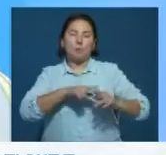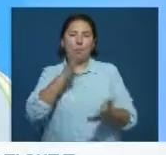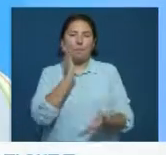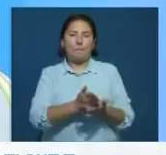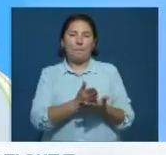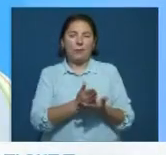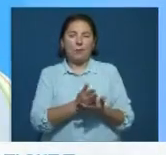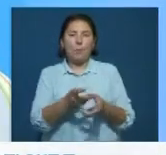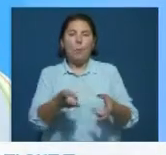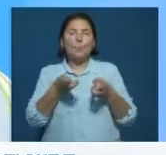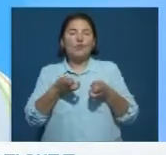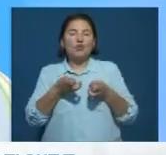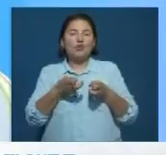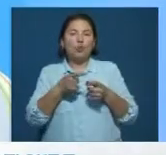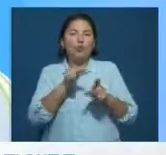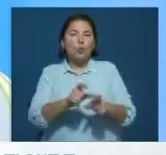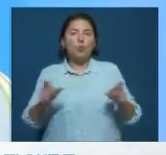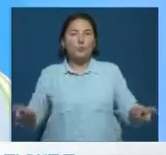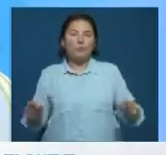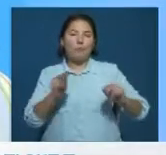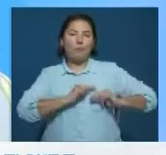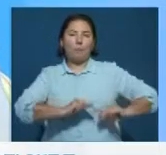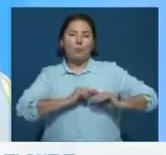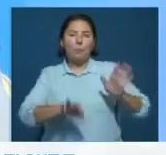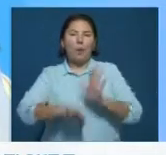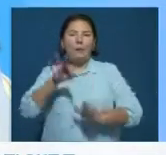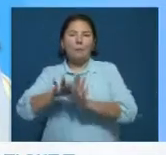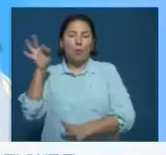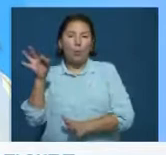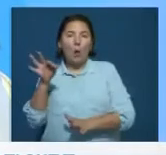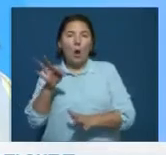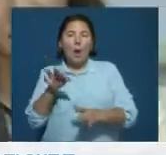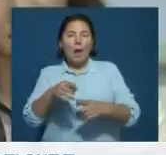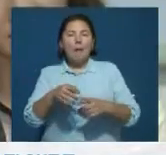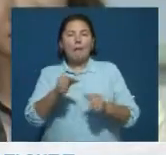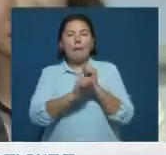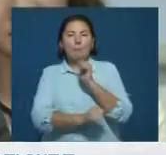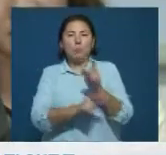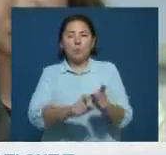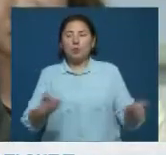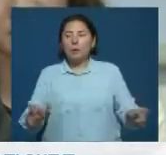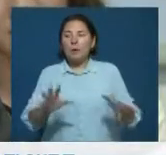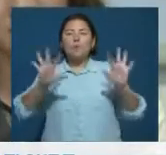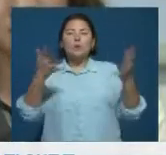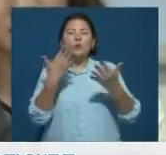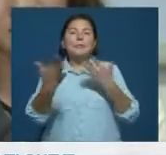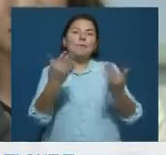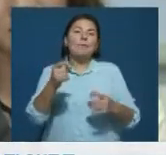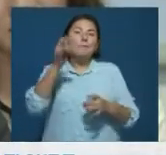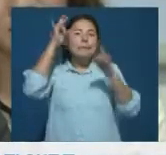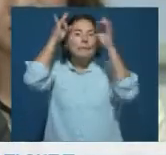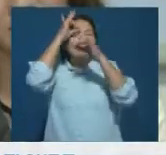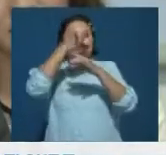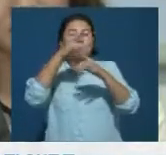направлению, по привлечению кадров, по отбору персонала. В случае, если вам стало известно